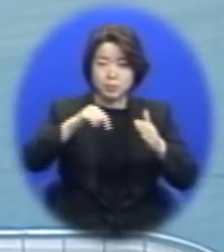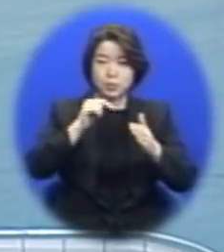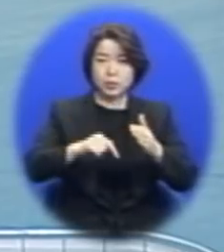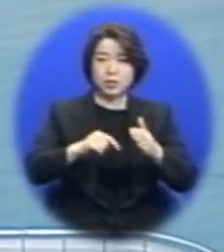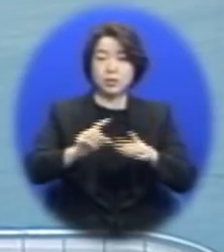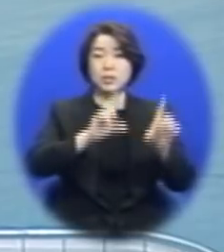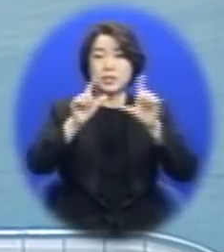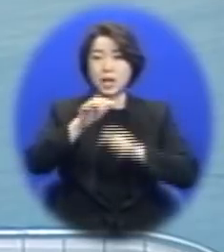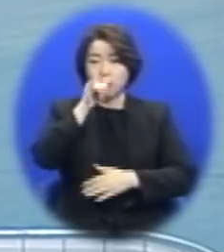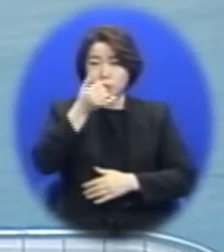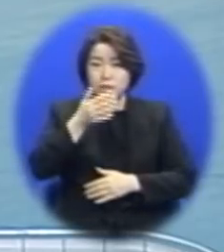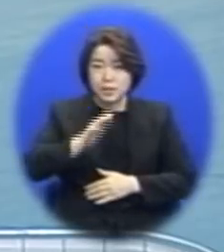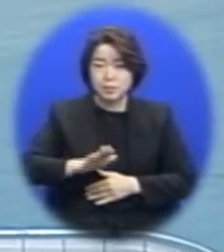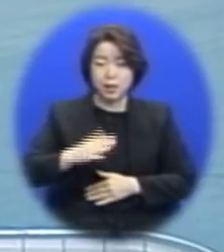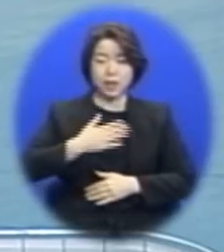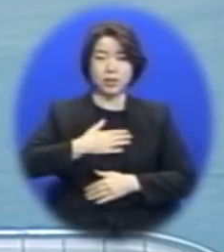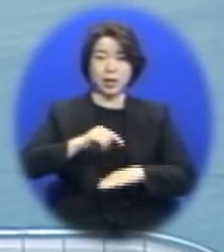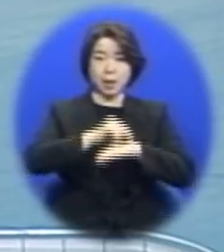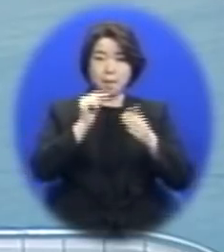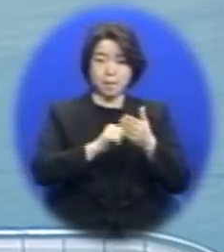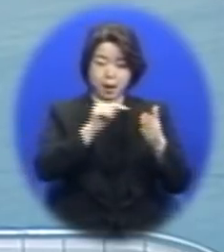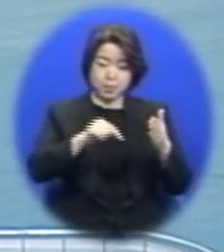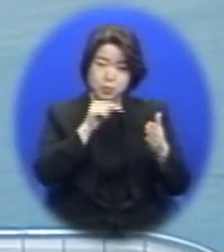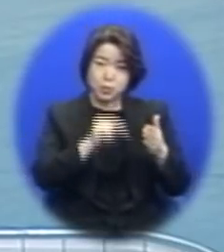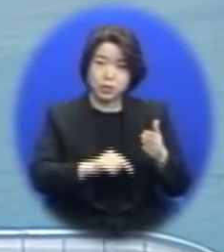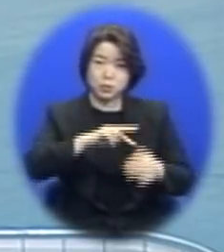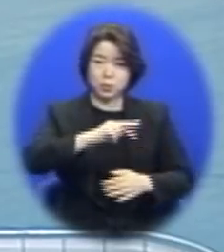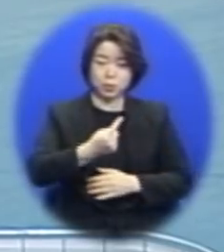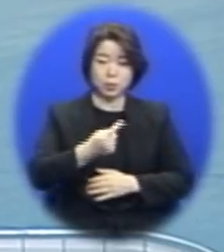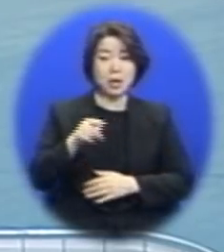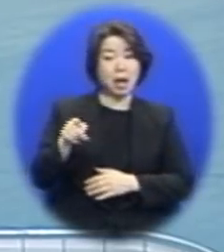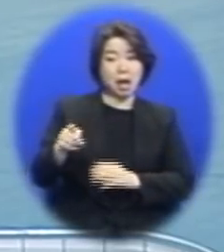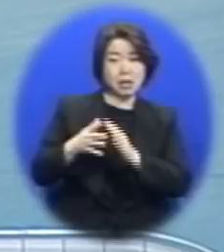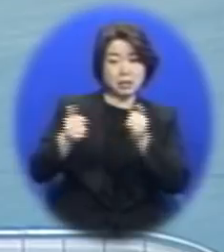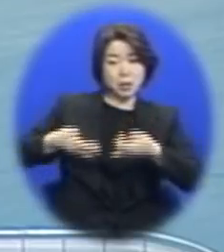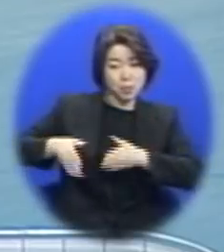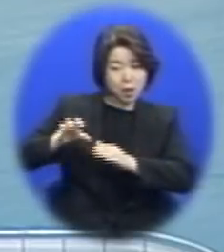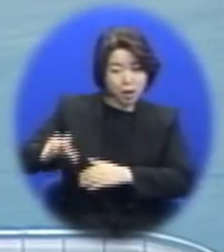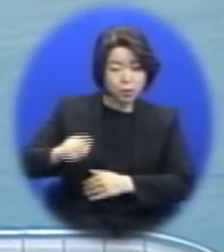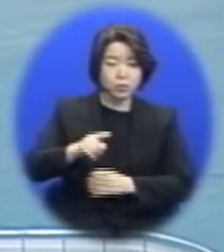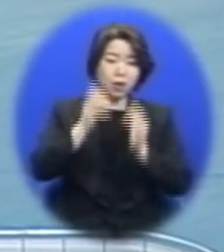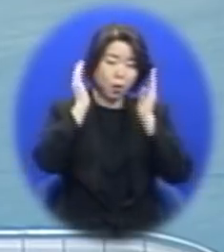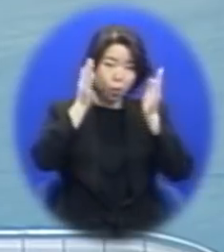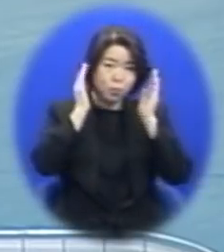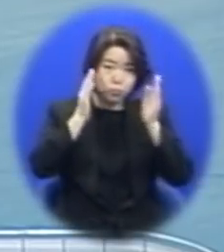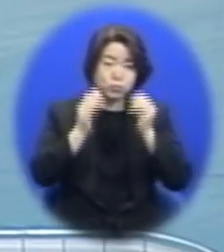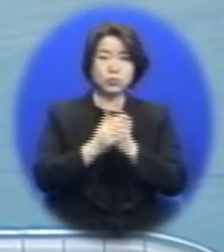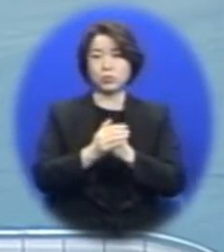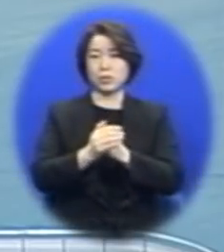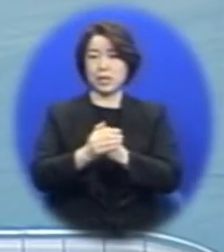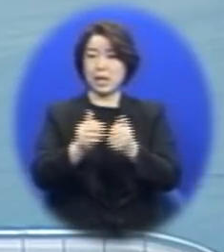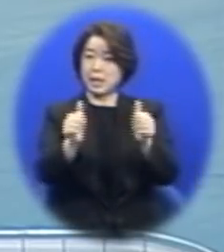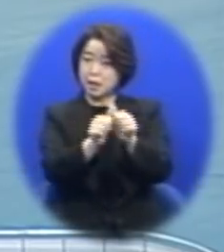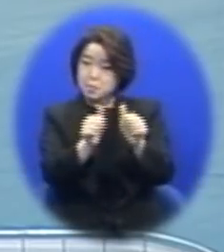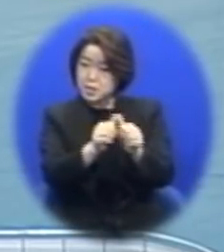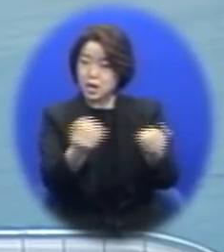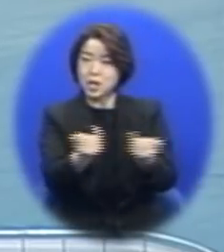마음속에도 그 사람의 출신지역 또는 그 사람이 공부한 것, 남자냐